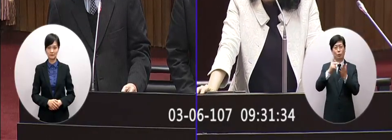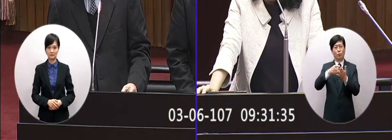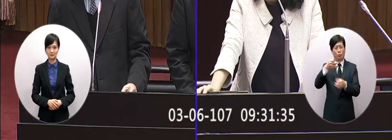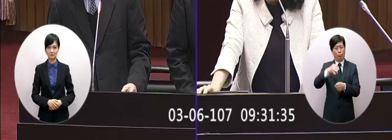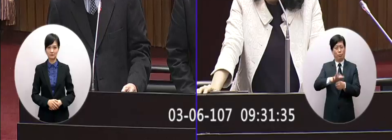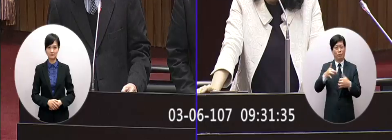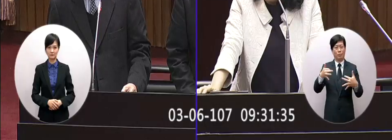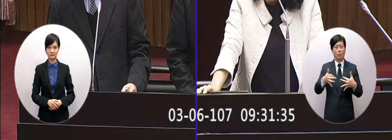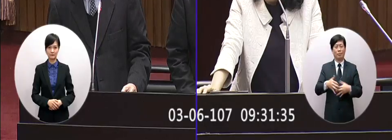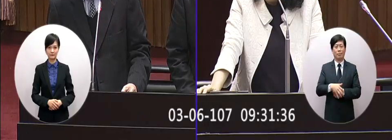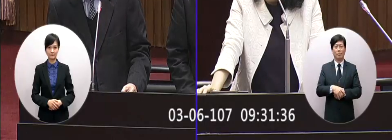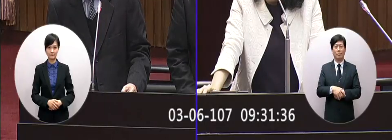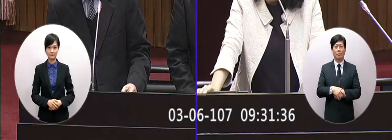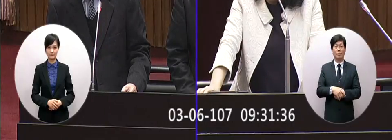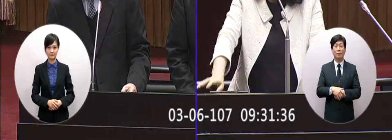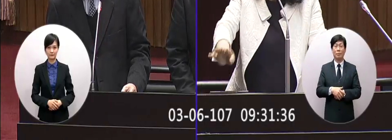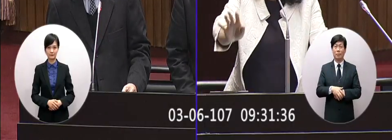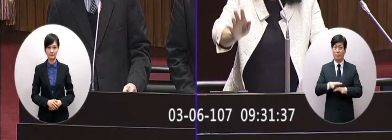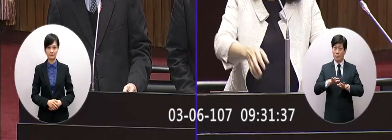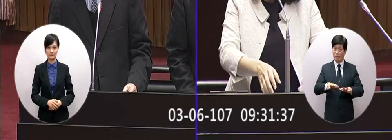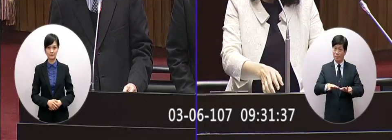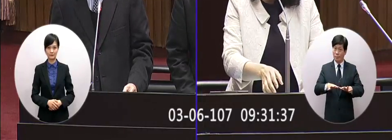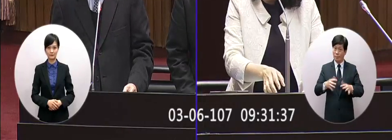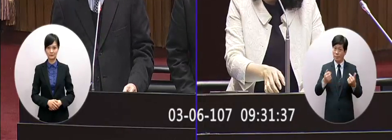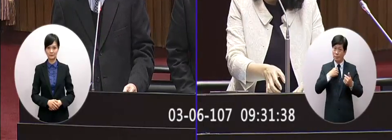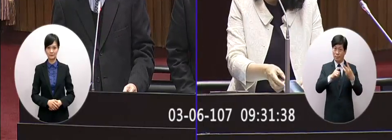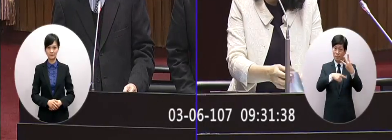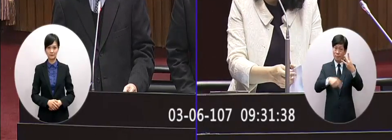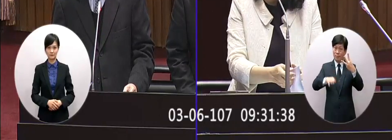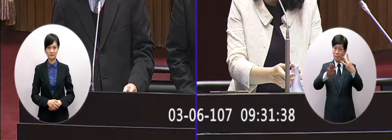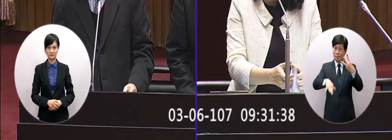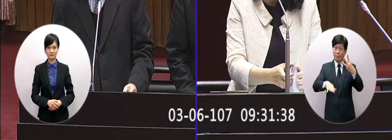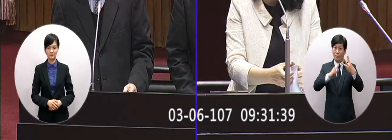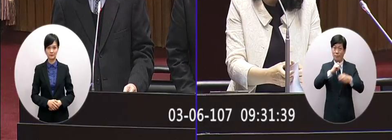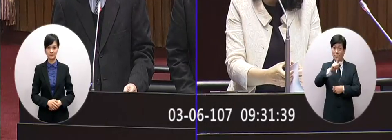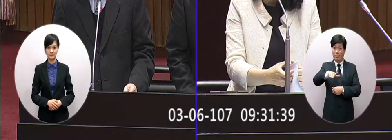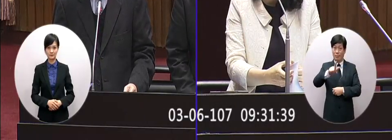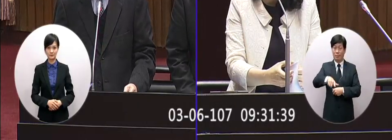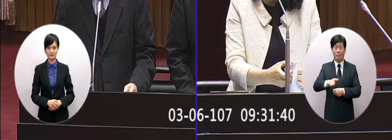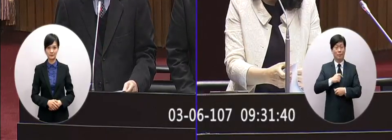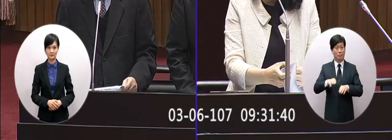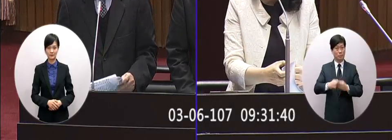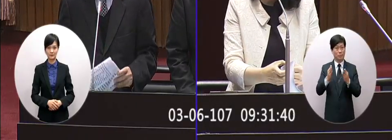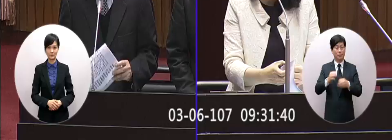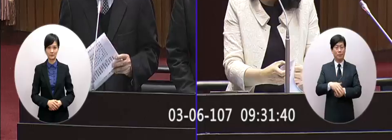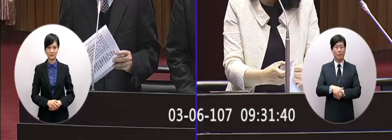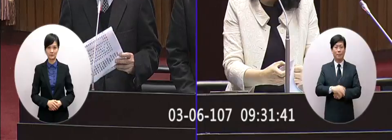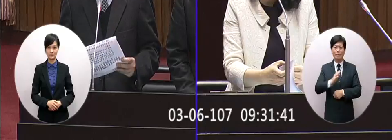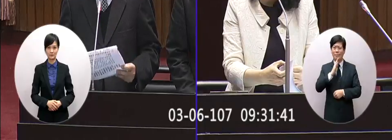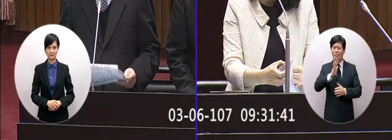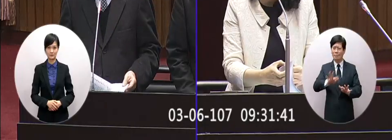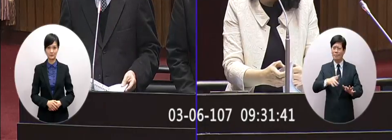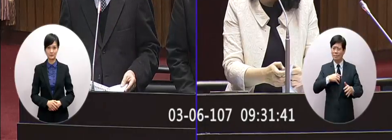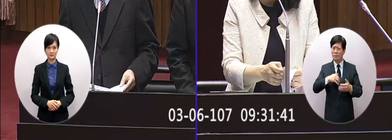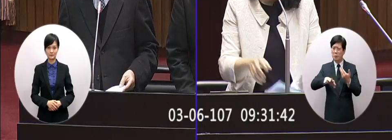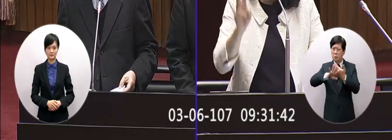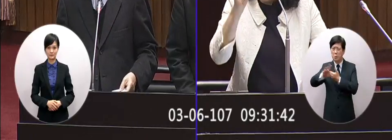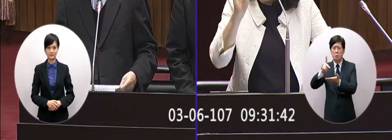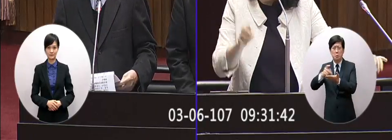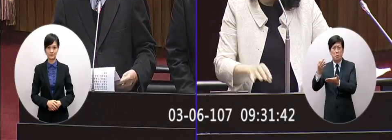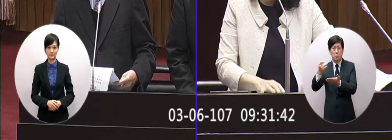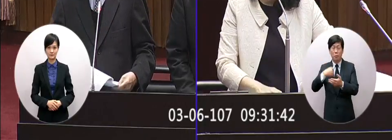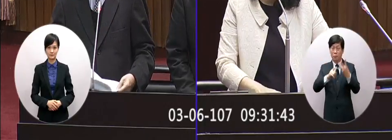部分。租屋补贴的部分，我们是这个3人以下，好，是6000块起跳嘛。但是以目前的市场行